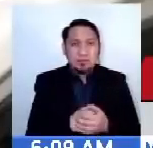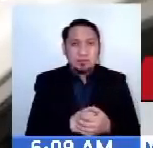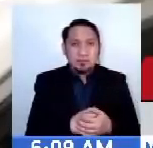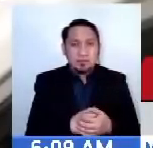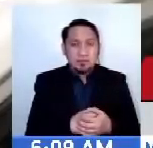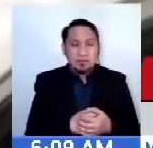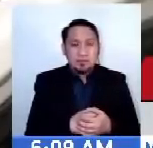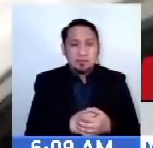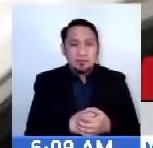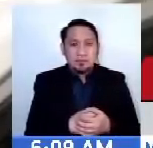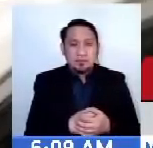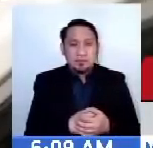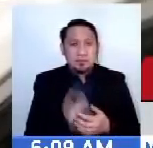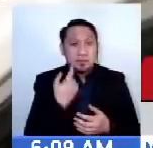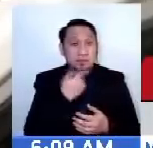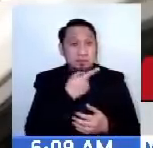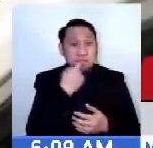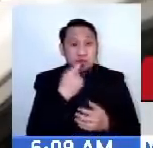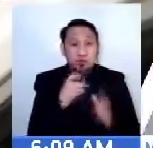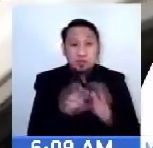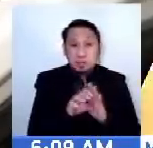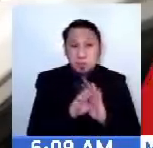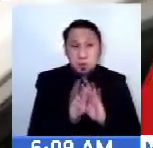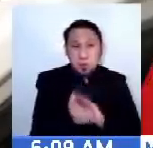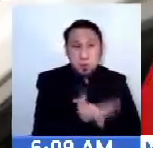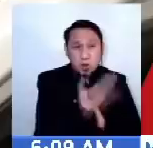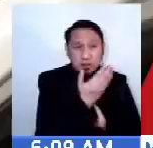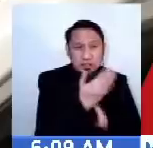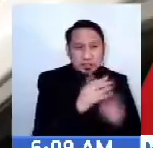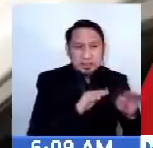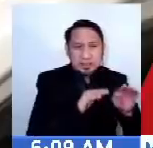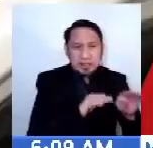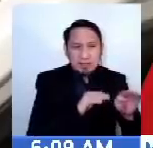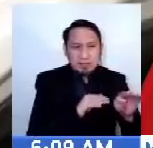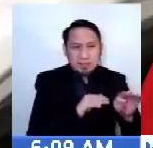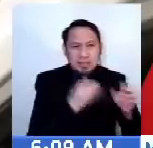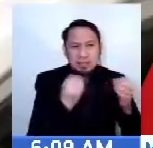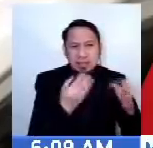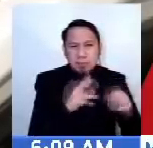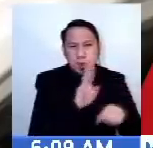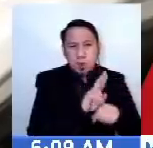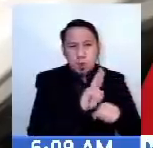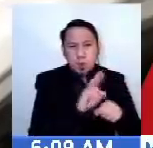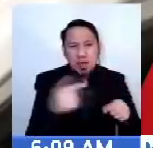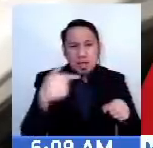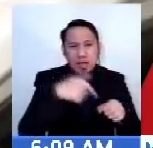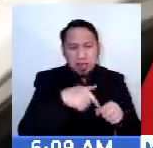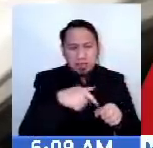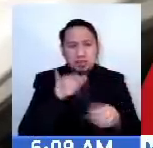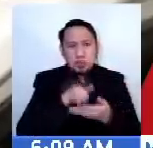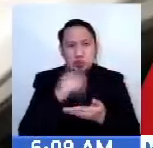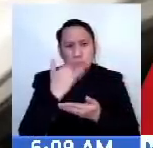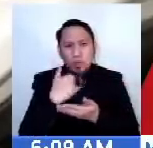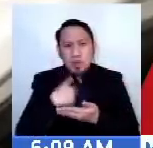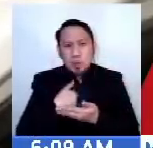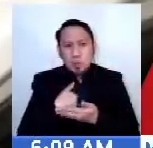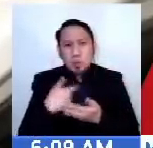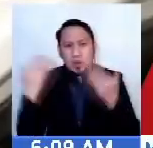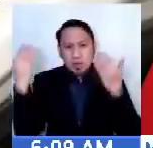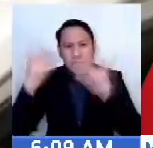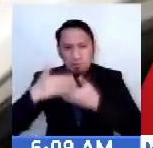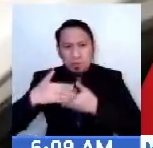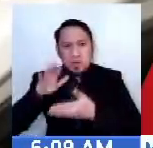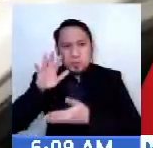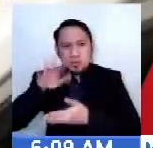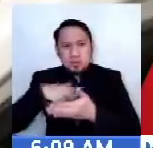Kasi kapag sa umaga sobrang traffic, ay yung naigagas ko ng 1.5 eh. Kapag